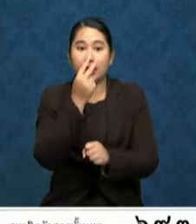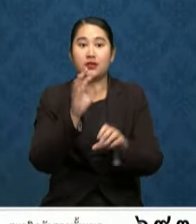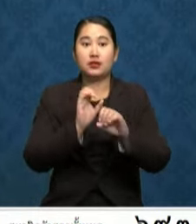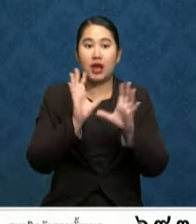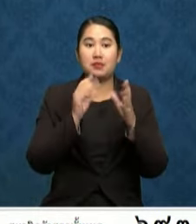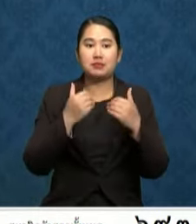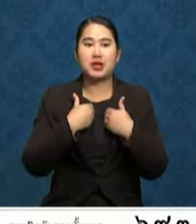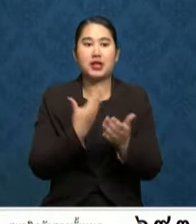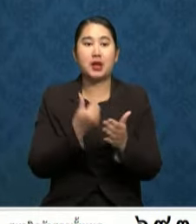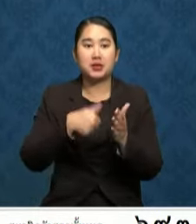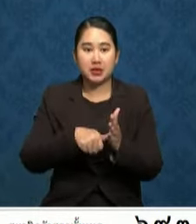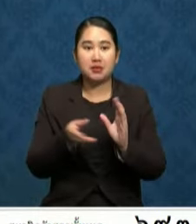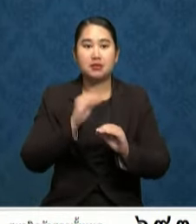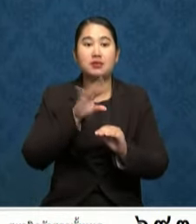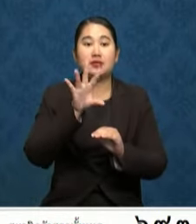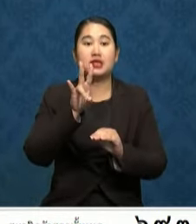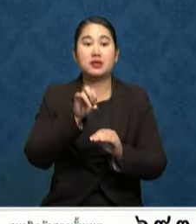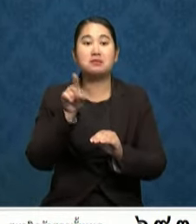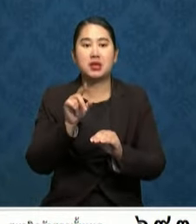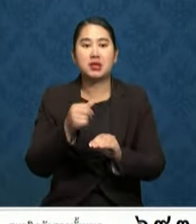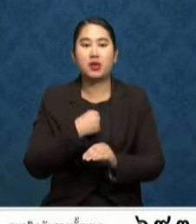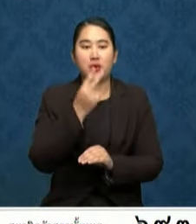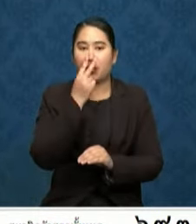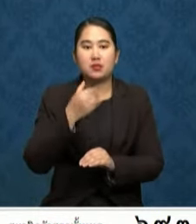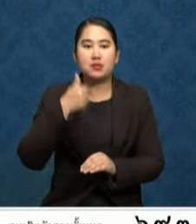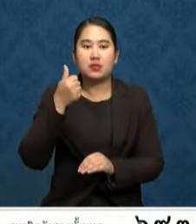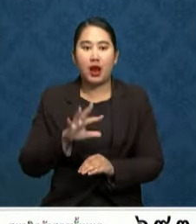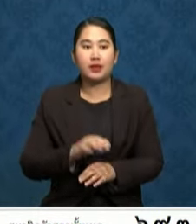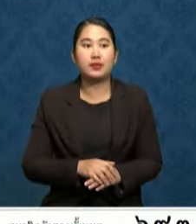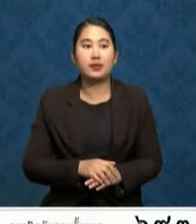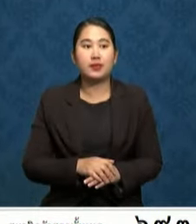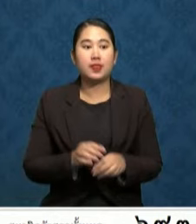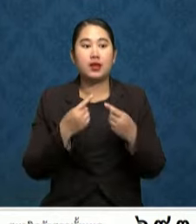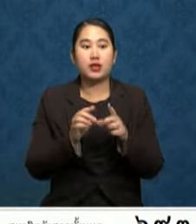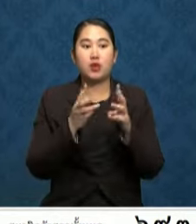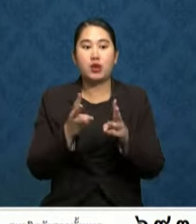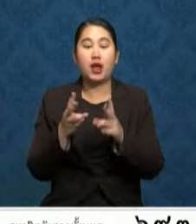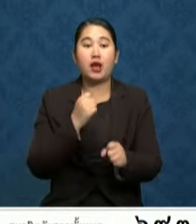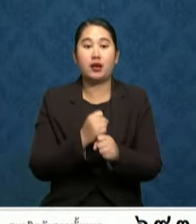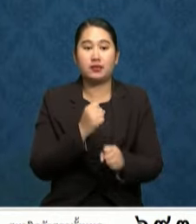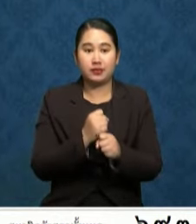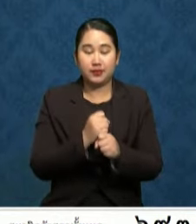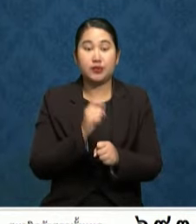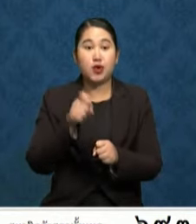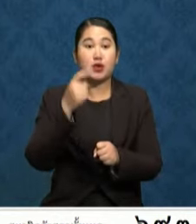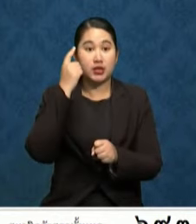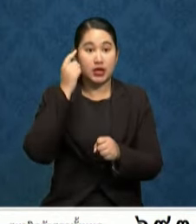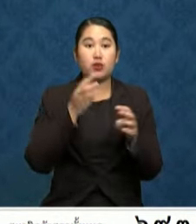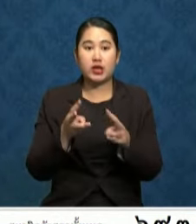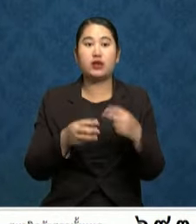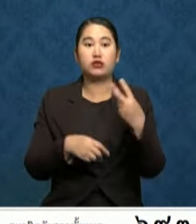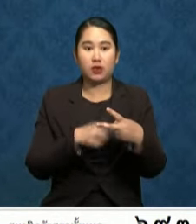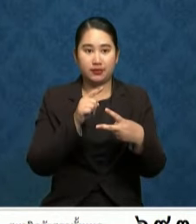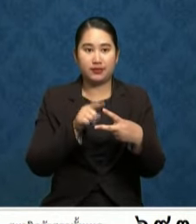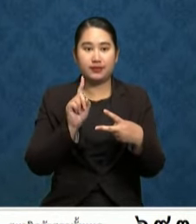เลขหนี้สานะขึ้นเกิน 70ฉะนั้นอันนั้นไม่ได้เราต้องยึดไว้ก่อนแต่วิธีที่จะทำเรื่องพลังงานเนี่ยท่านต้องคิด 2วิธีครับ